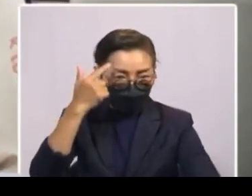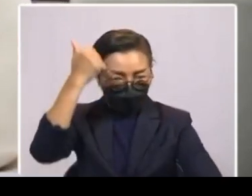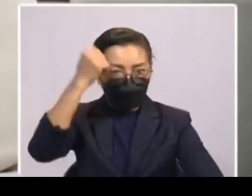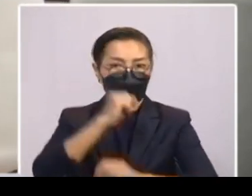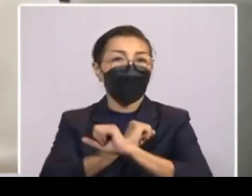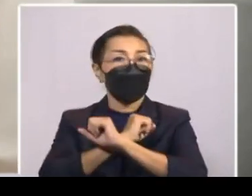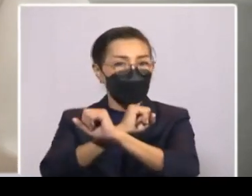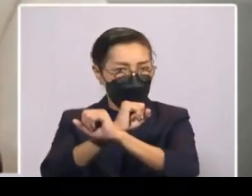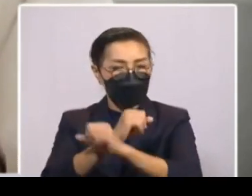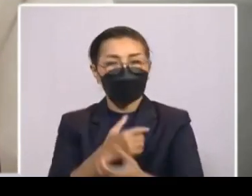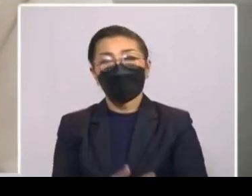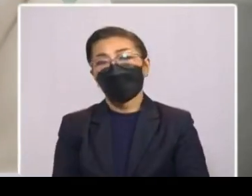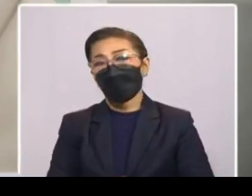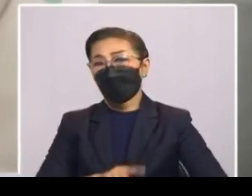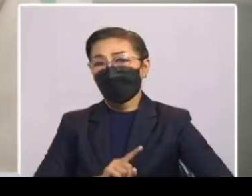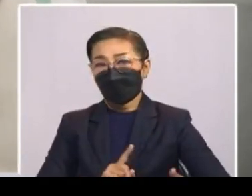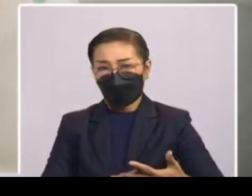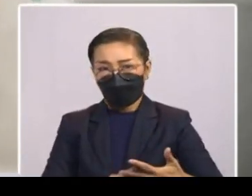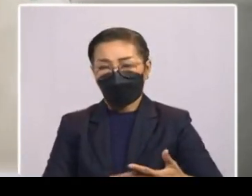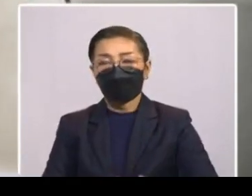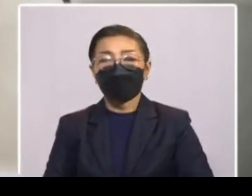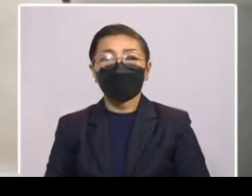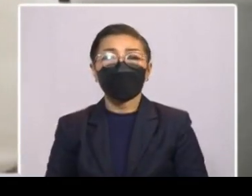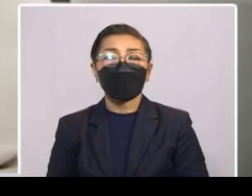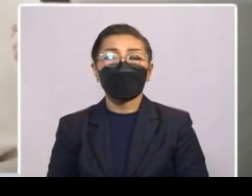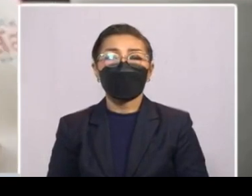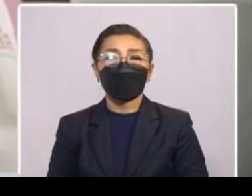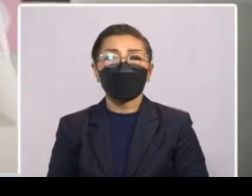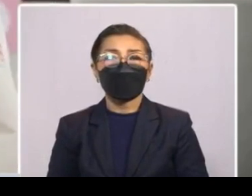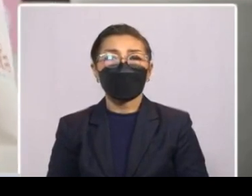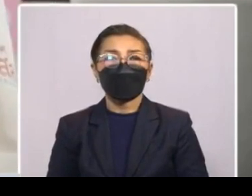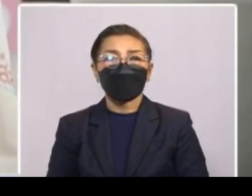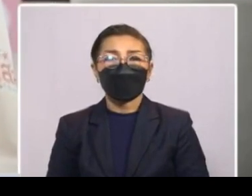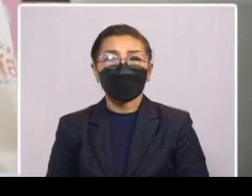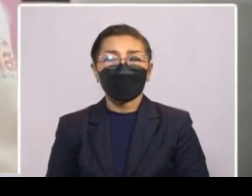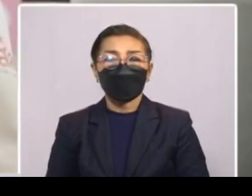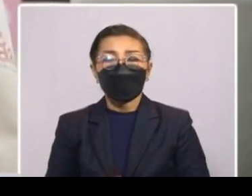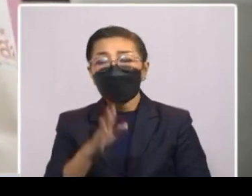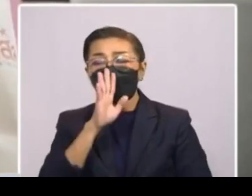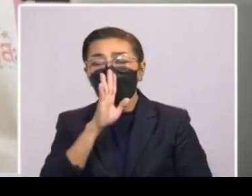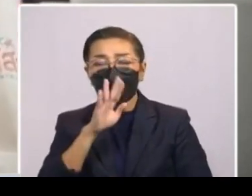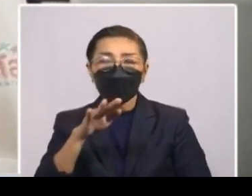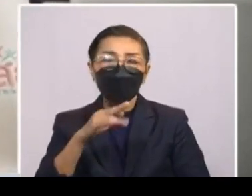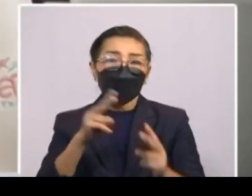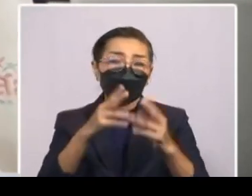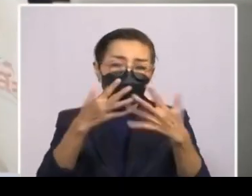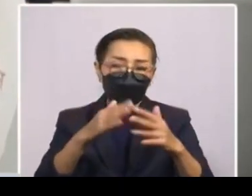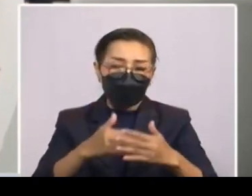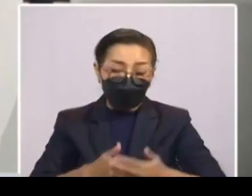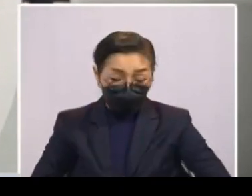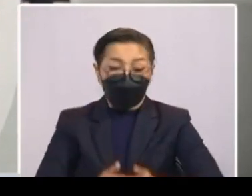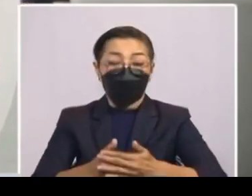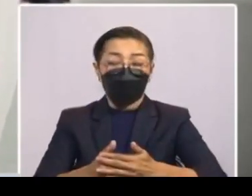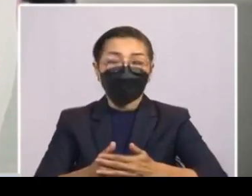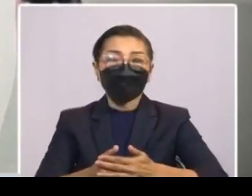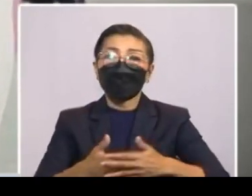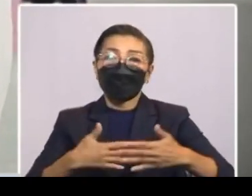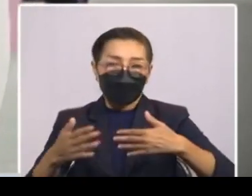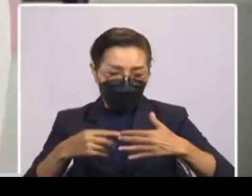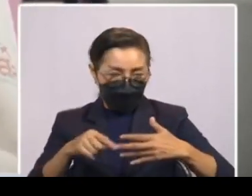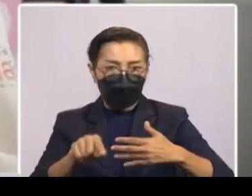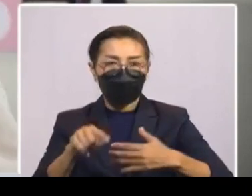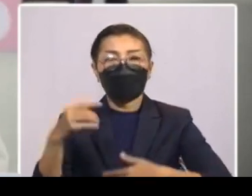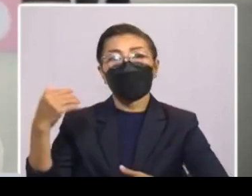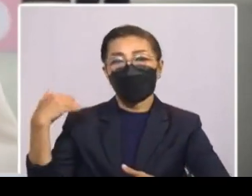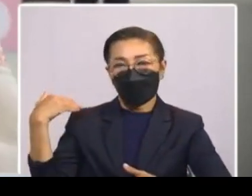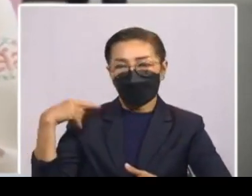ยนะครับและแม้แต่ เวลาพลาดพลั้งตั้งครรภ์เนี่ยก็มีการดูแล